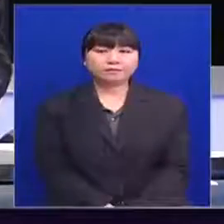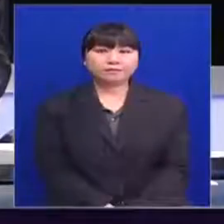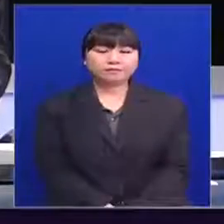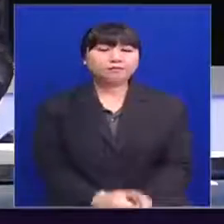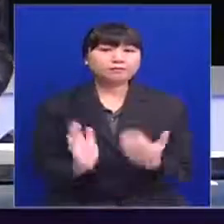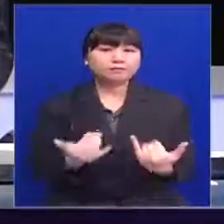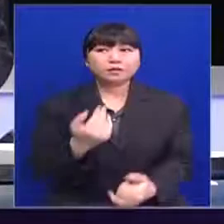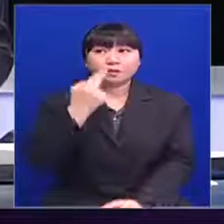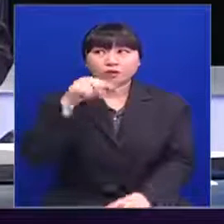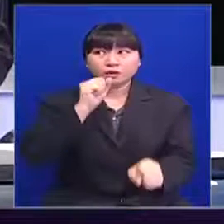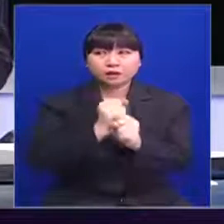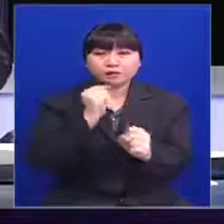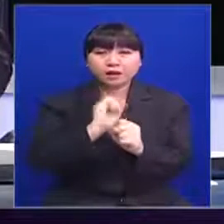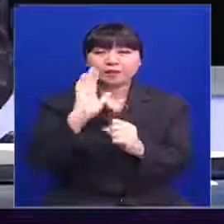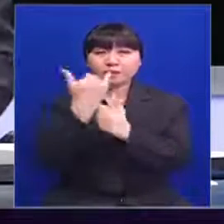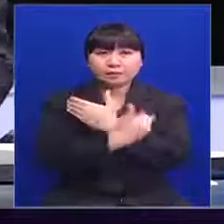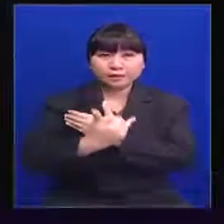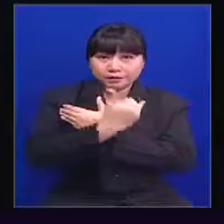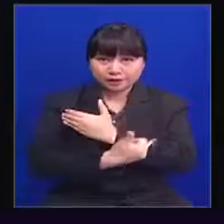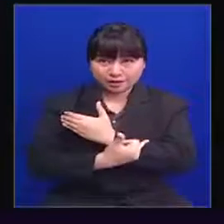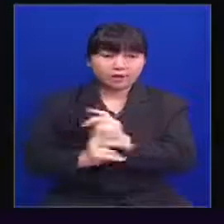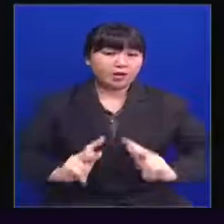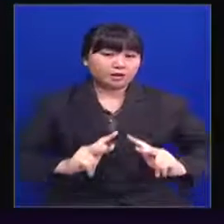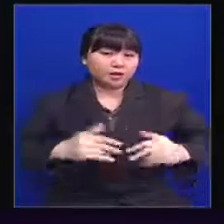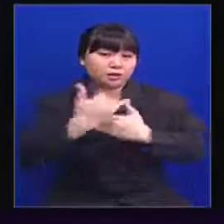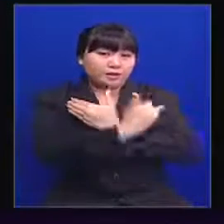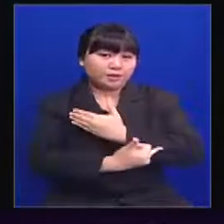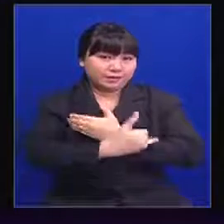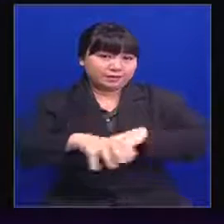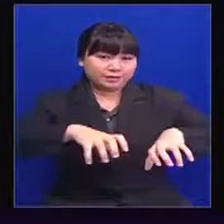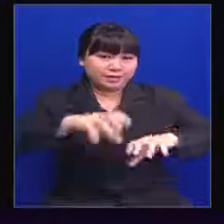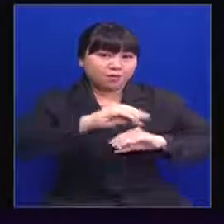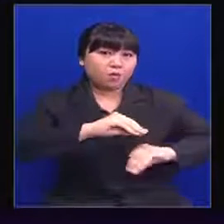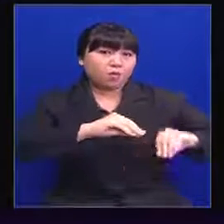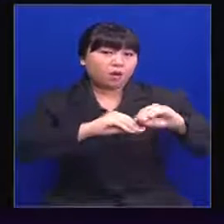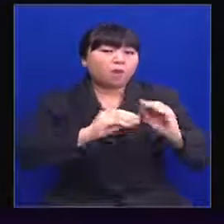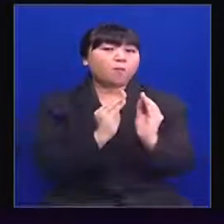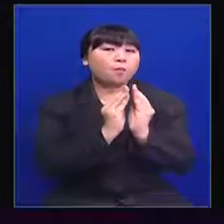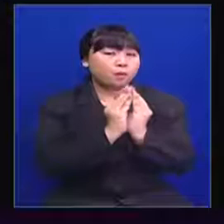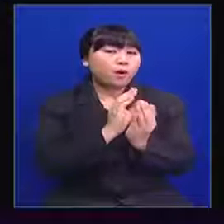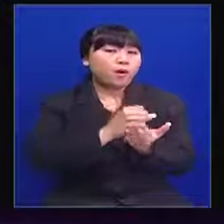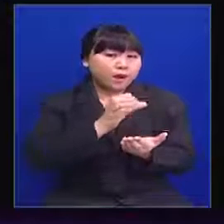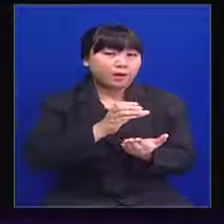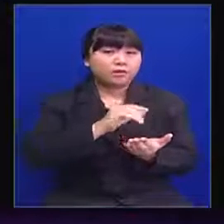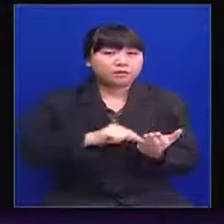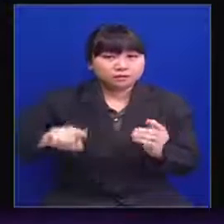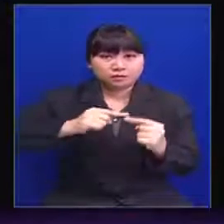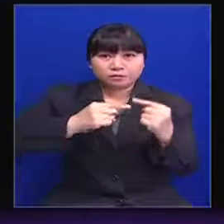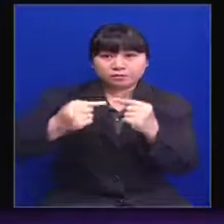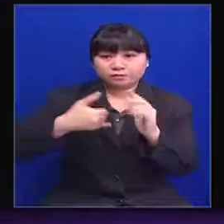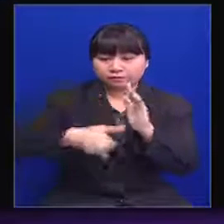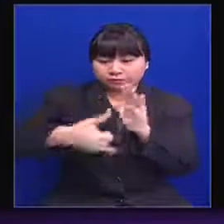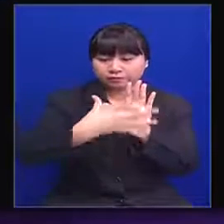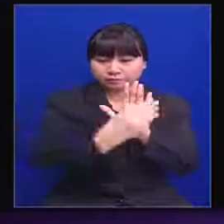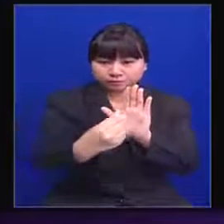มาดูการทำงานด้านการต่างประเทศกันบ้างนะครับโดยกระทรวงการต่างประเทศจัดโครงการบัวแก้วสัญจรอย่างต่อเนื่องครับโดยออกไปให้ความรู้